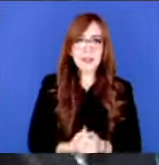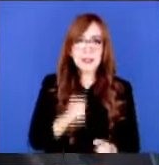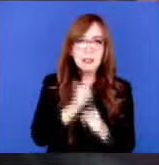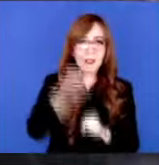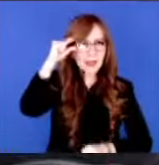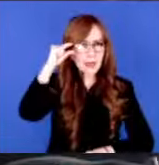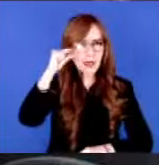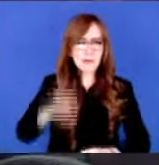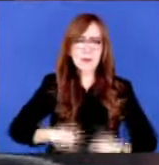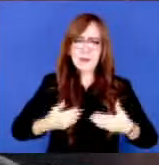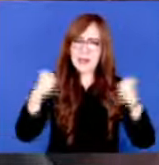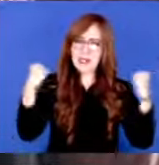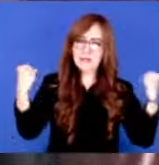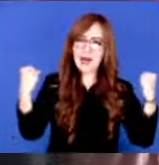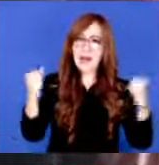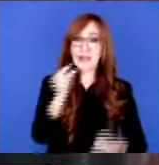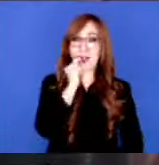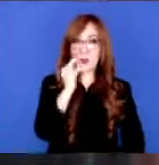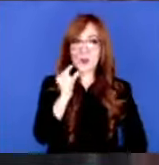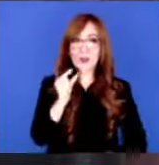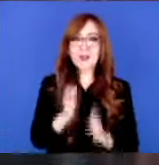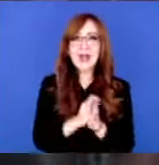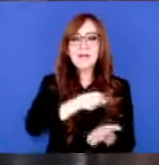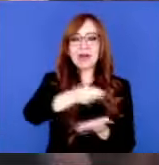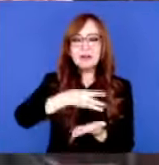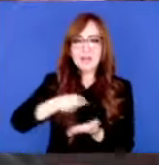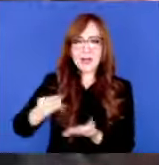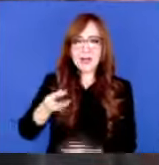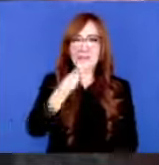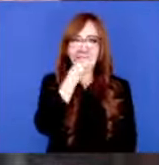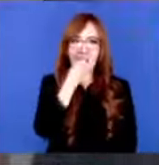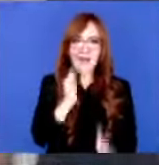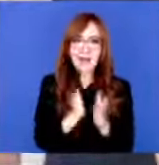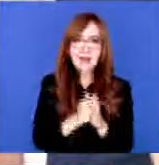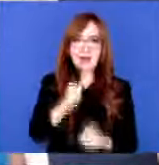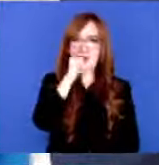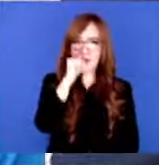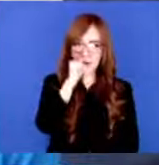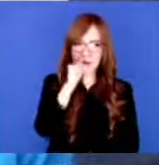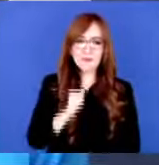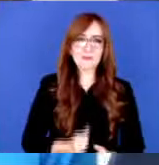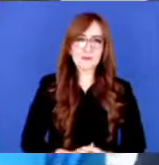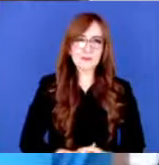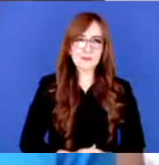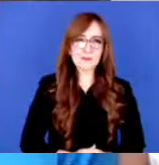semangat dan saran. Tak lupa mereka membagi-bagikan makanan dan susu. Dan sudah sampai ada